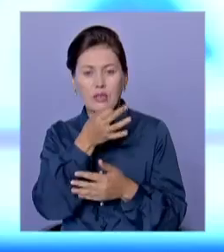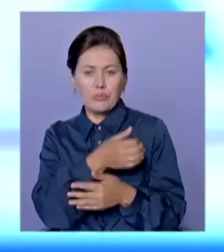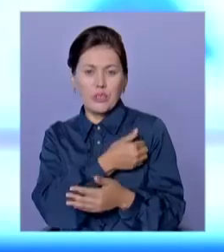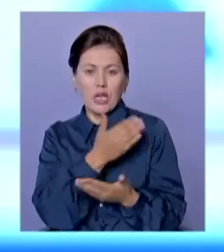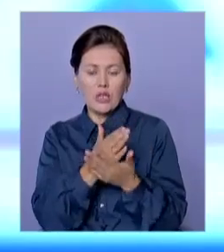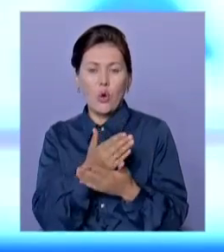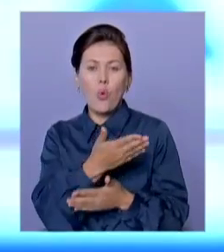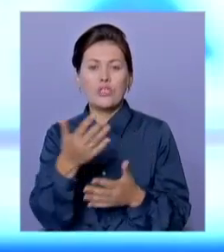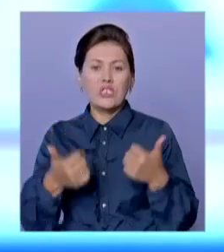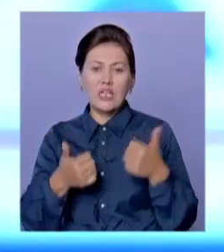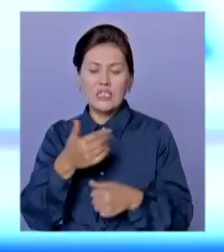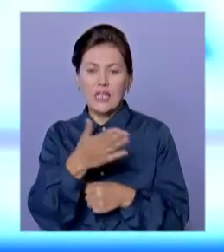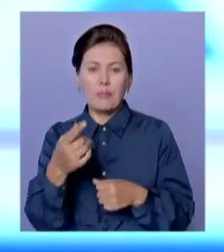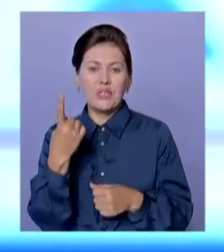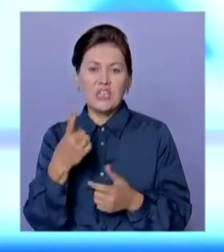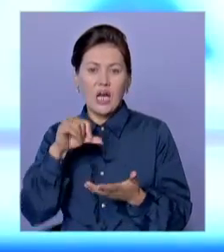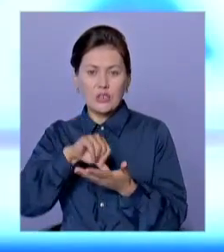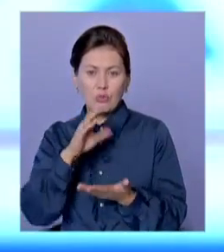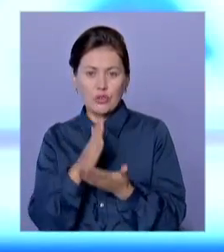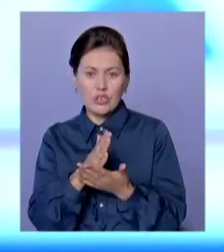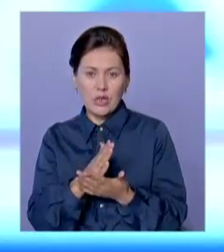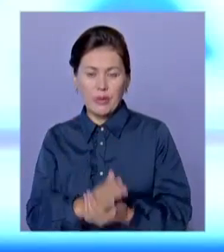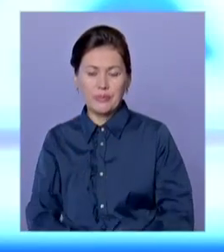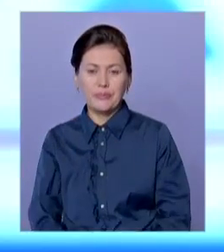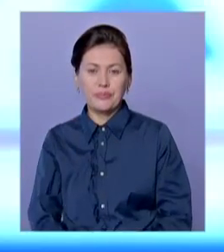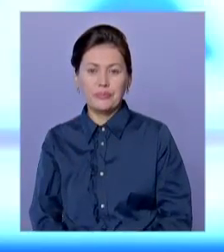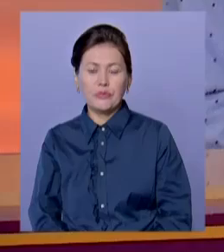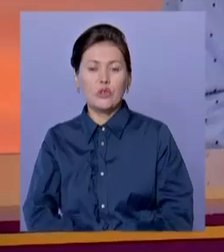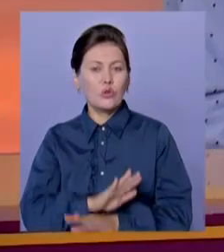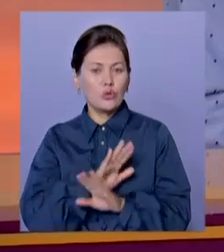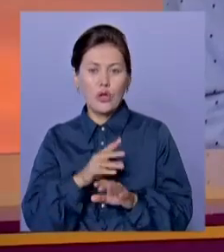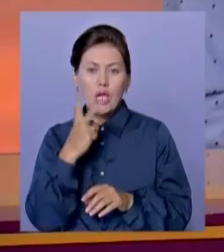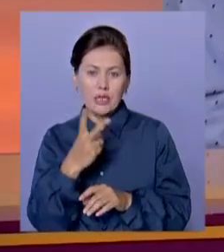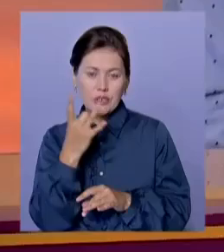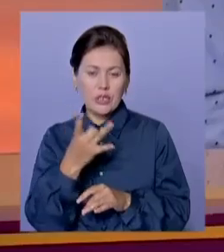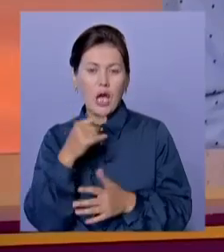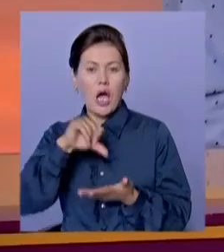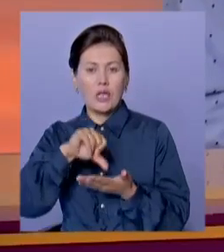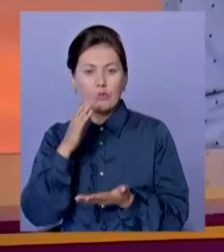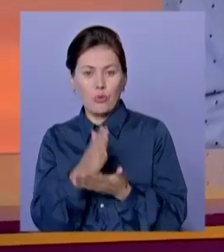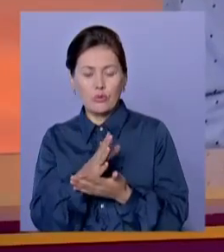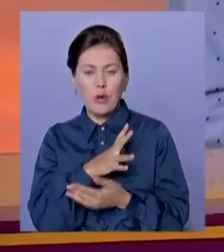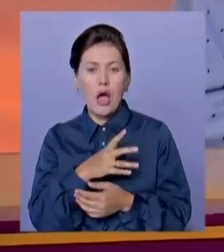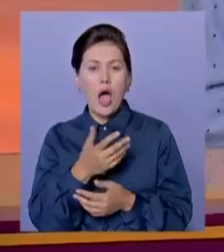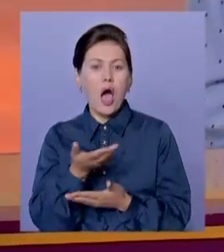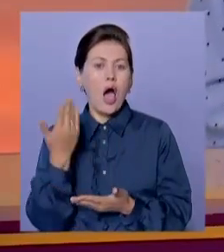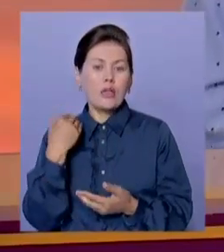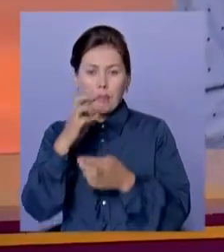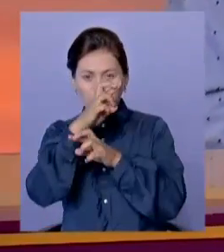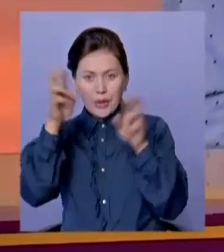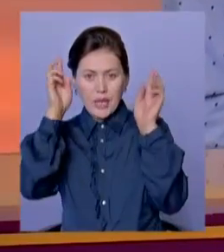Сіздер осы жарысқа бірінші рет қатысып отырсыздар ма? Жоқ, екінші рет қатысып отырмыз. Алда өткен Бразилия қаласында